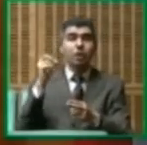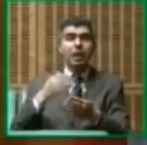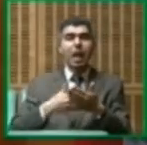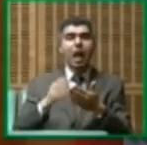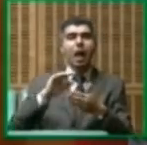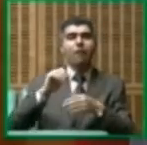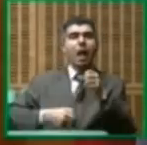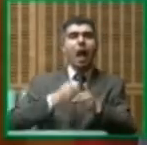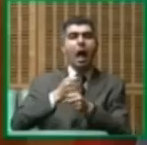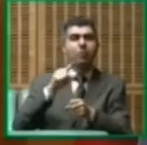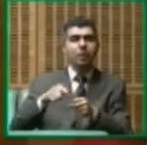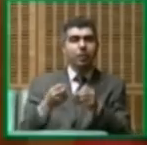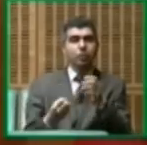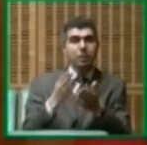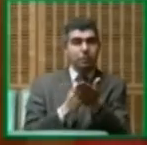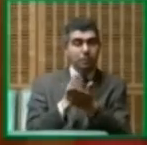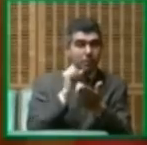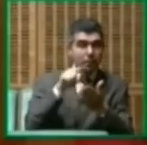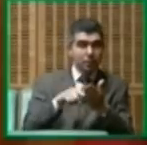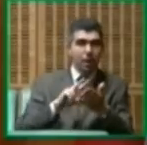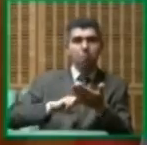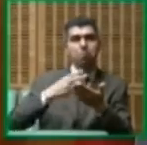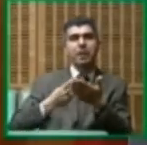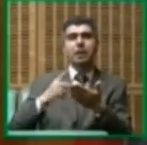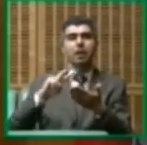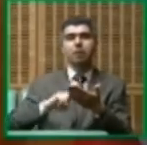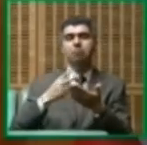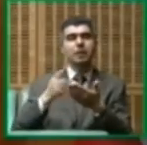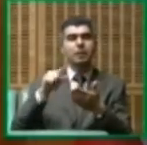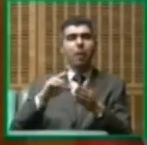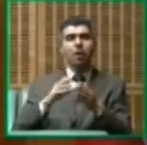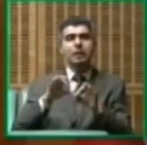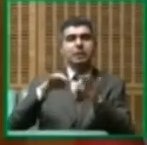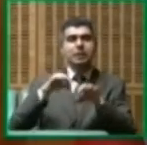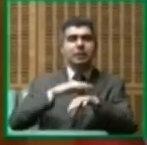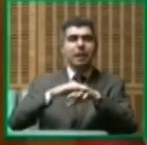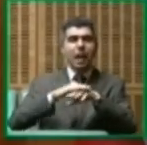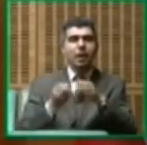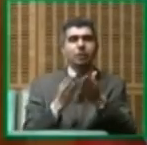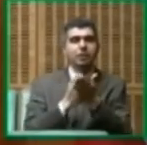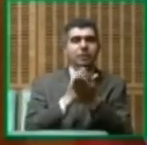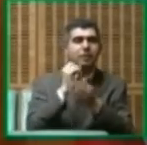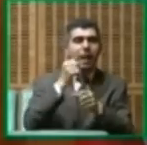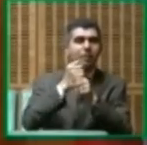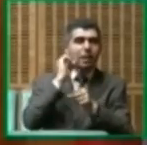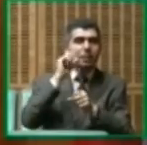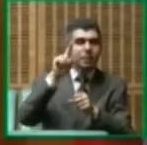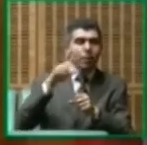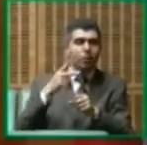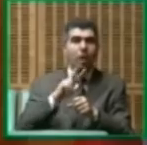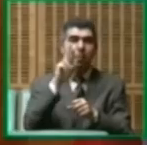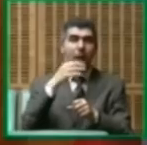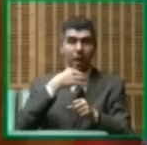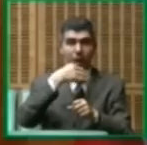لما قبل وأثناء وما بعد باش تعطينا هذه العملية الكبرى، يعني لبلادنا كل هذه الأمور جات في الرسالة الملكية